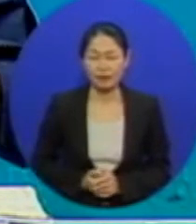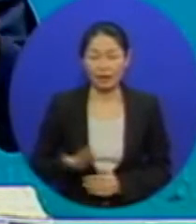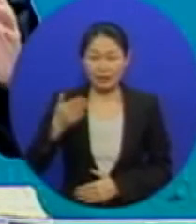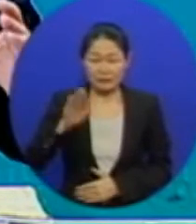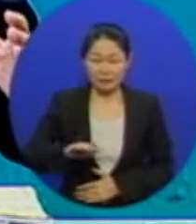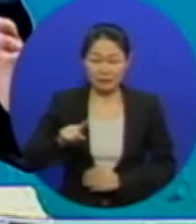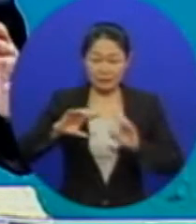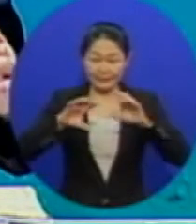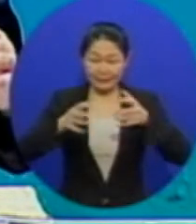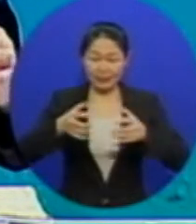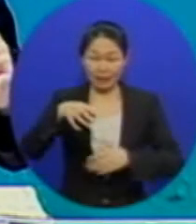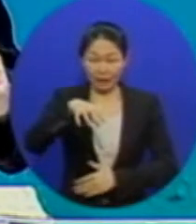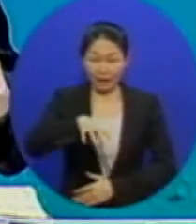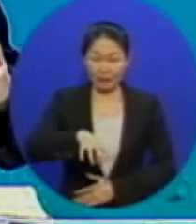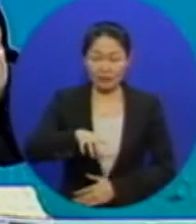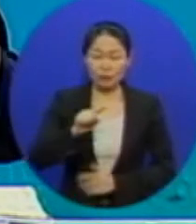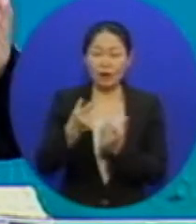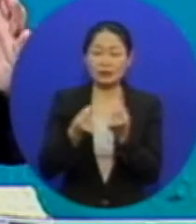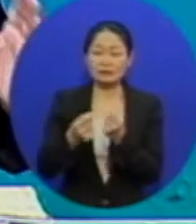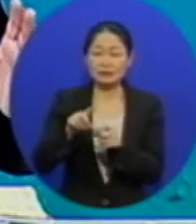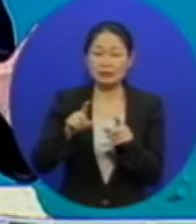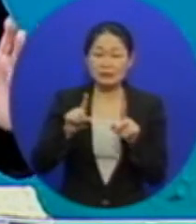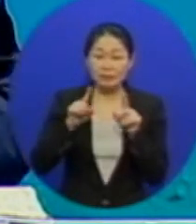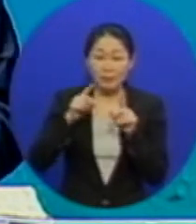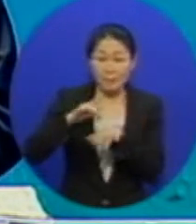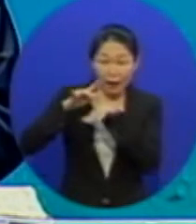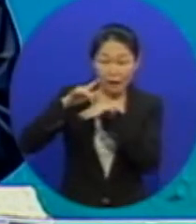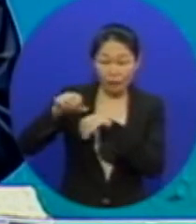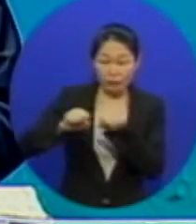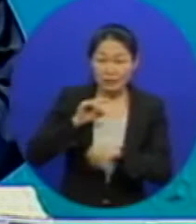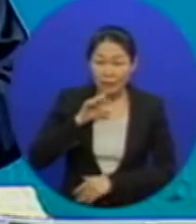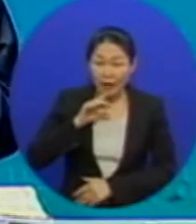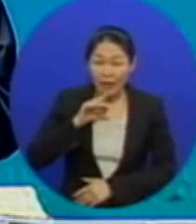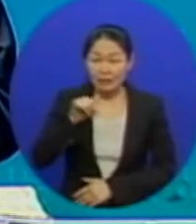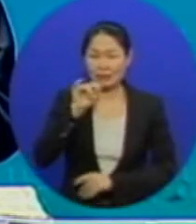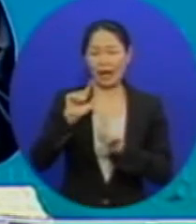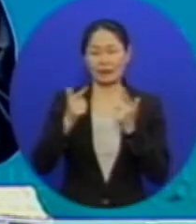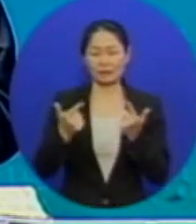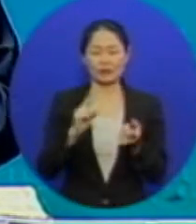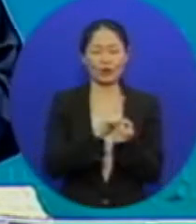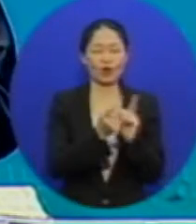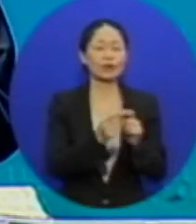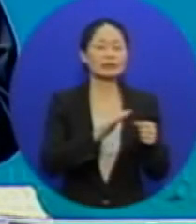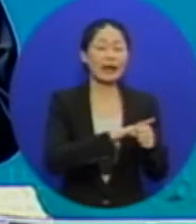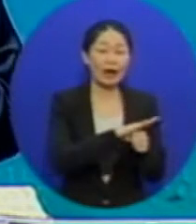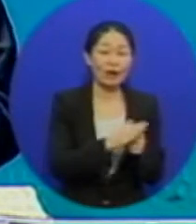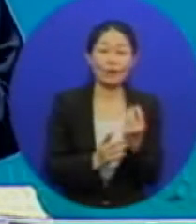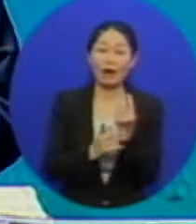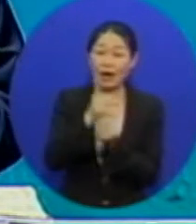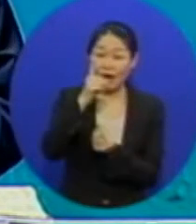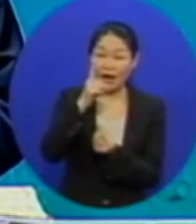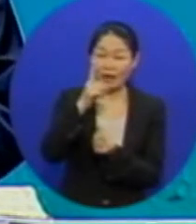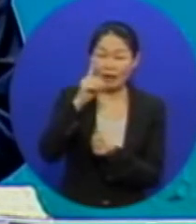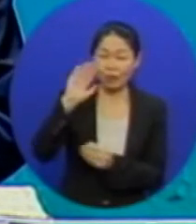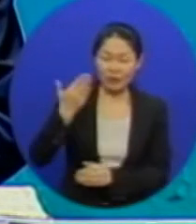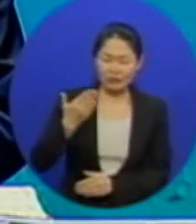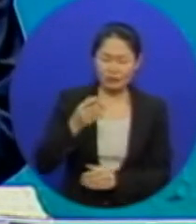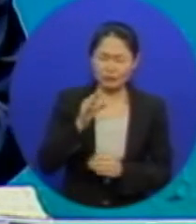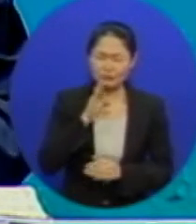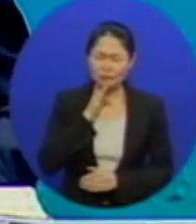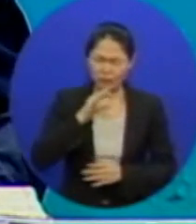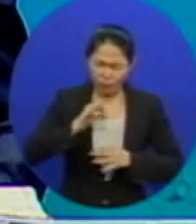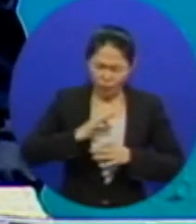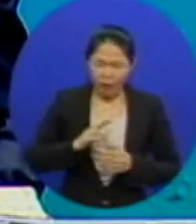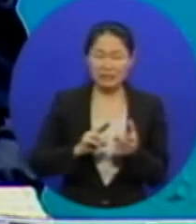그러나 이 세상에는 그런 마귀의 역사만 있는 게 아닙니다 서로 사랑하고 하나 되는 놀라운 기적이 일어나는